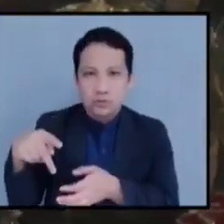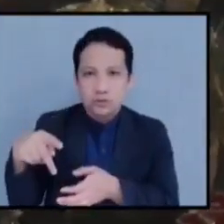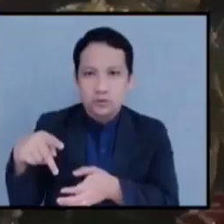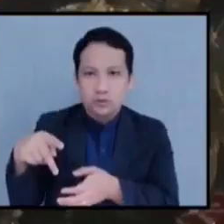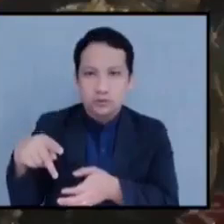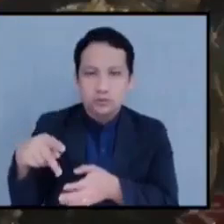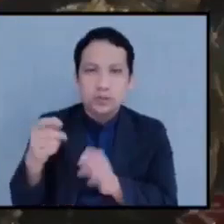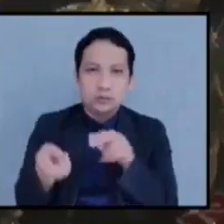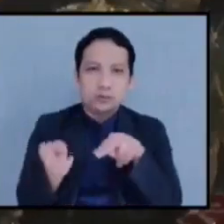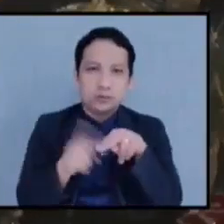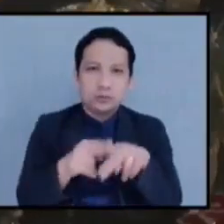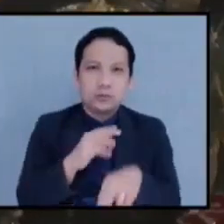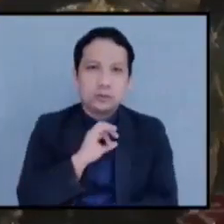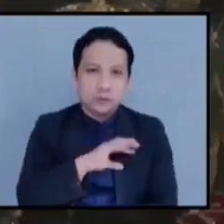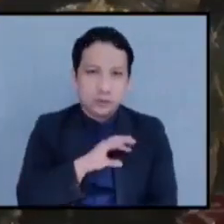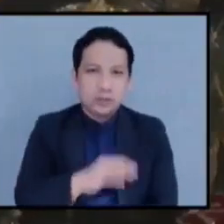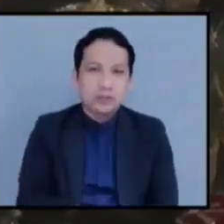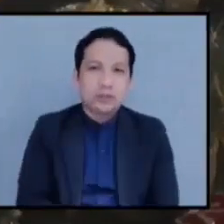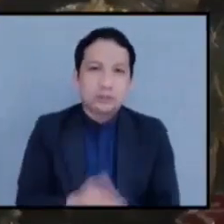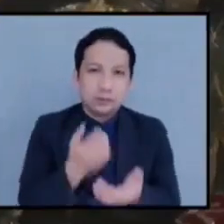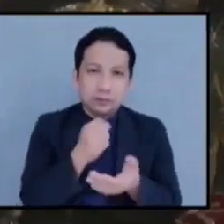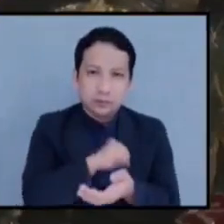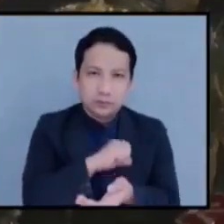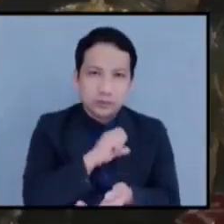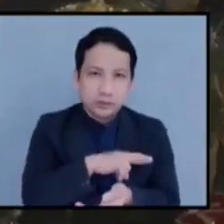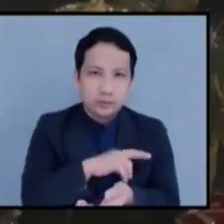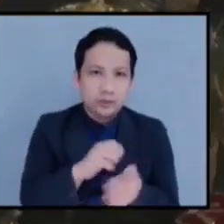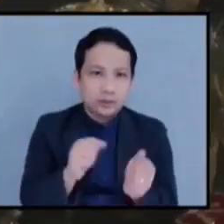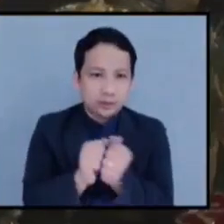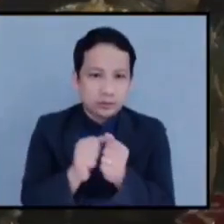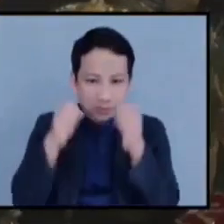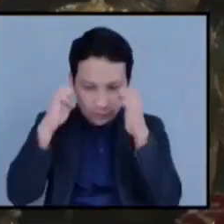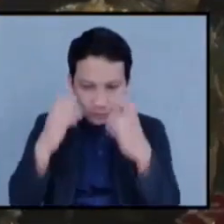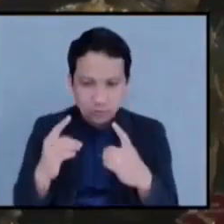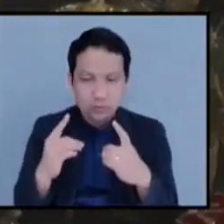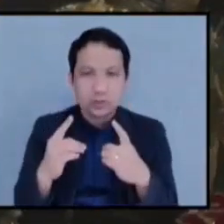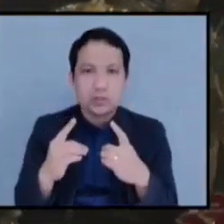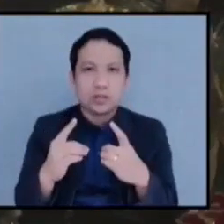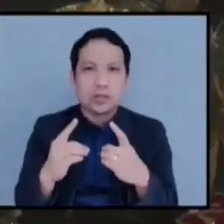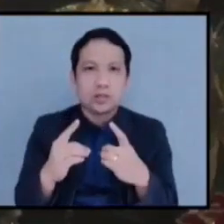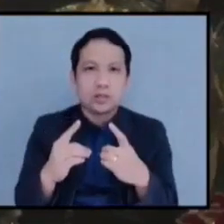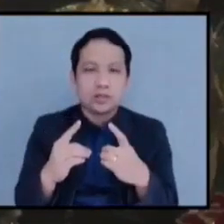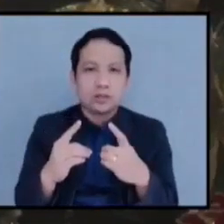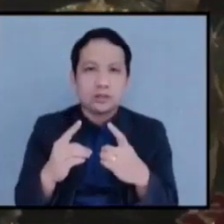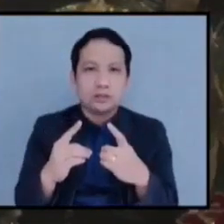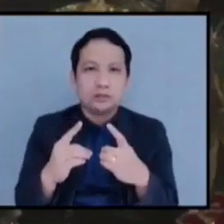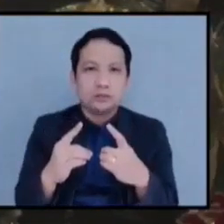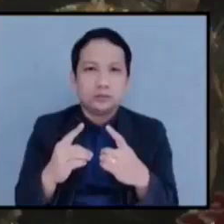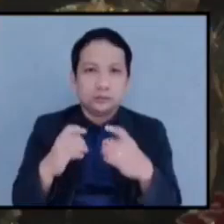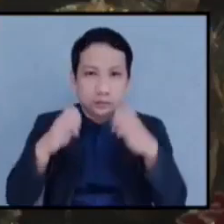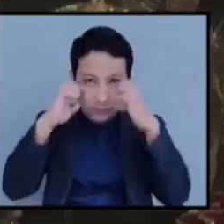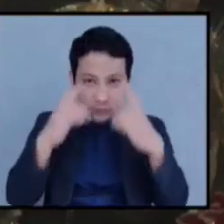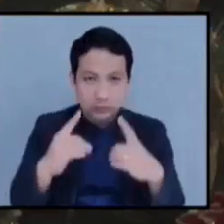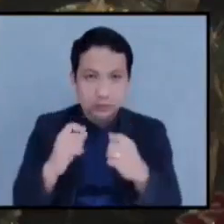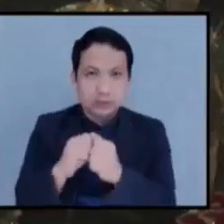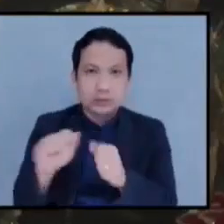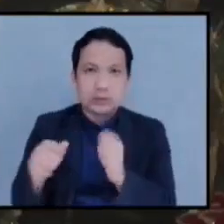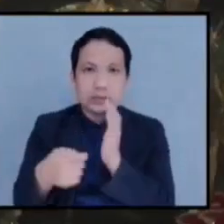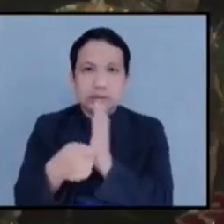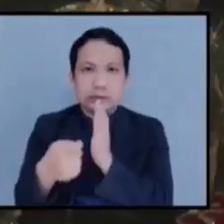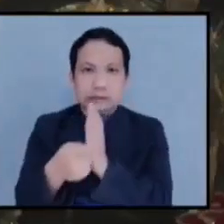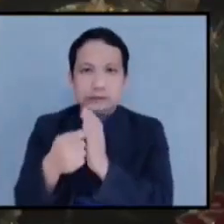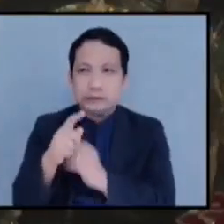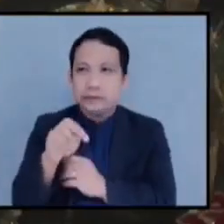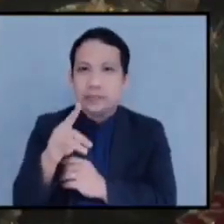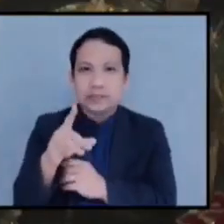kita. Mm-hmm. Nandiyan naman ang educational din, nandiyan ang ating tinatawag nating TESDA para palakasin din